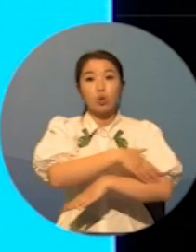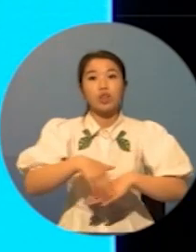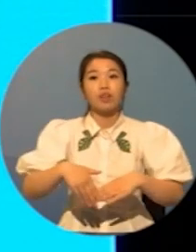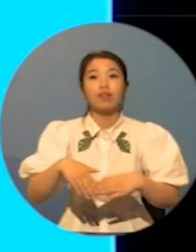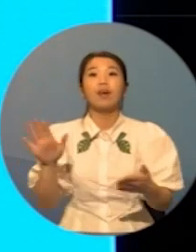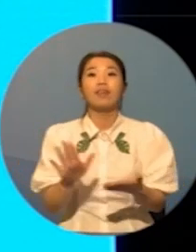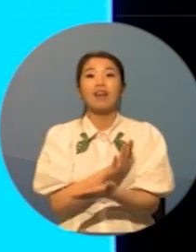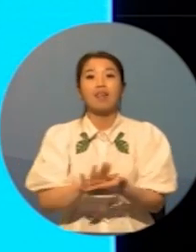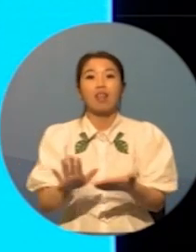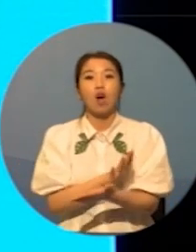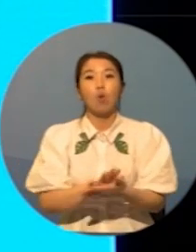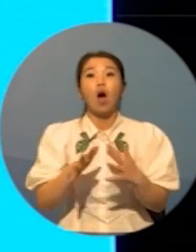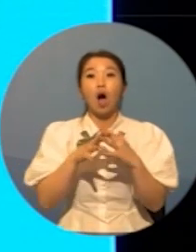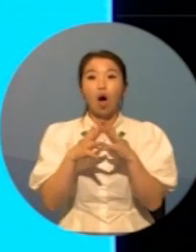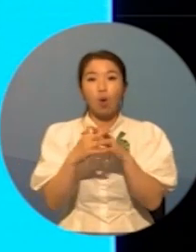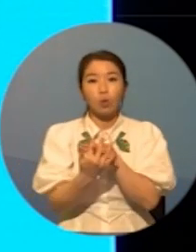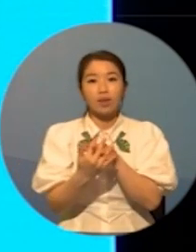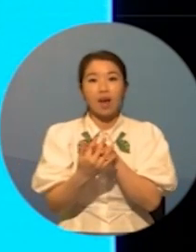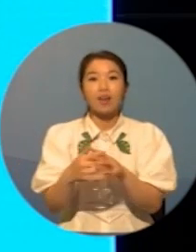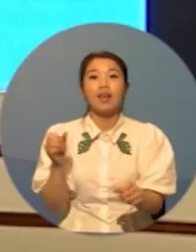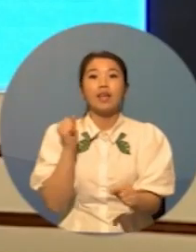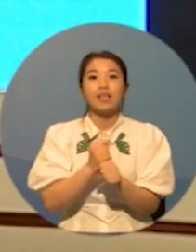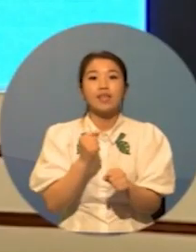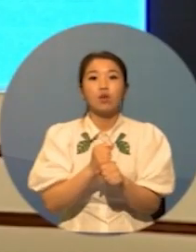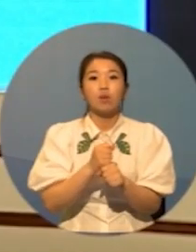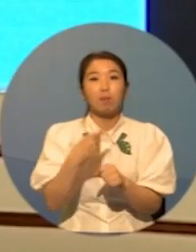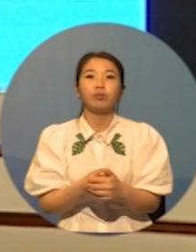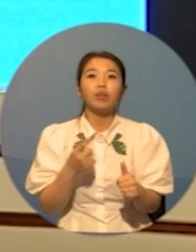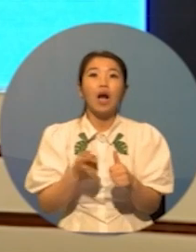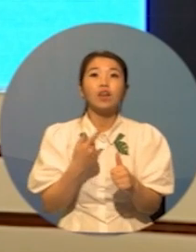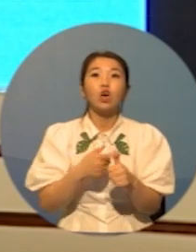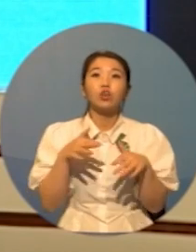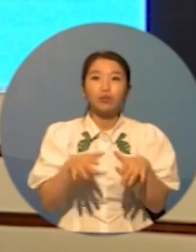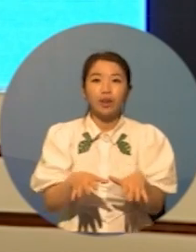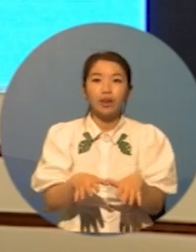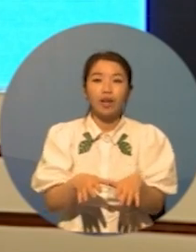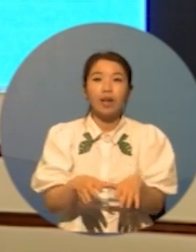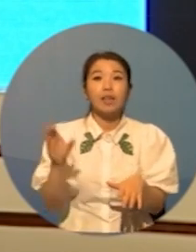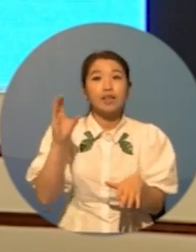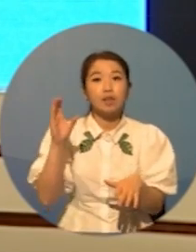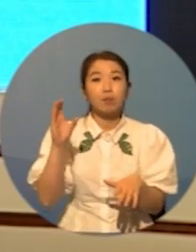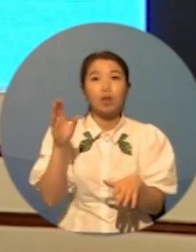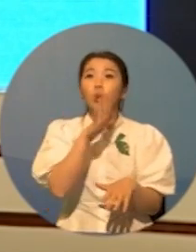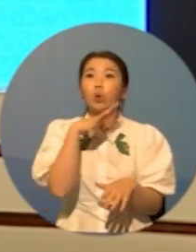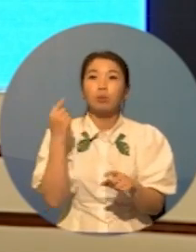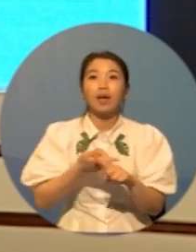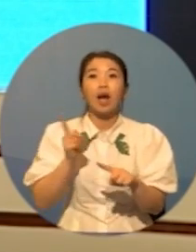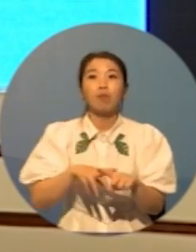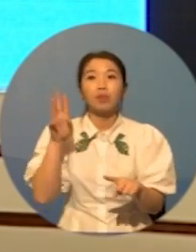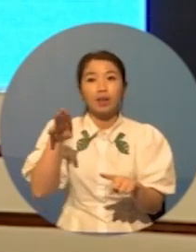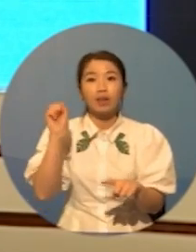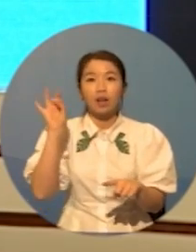ауылда ісілеу, һәм тағы басқа да. Атауыш фейіл сеплік, көплік, һәм